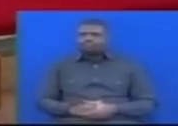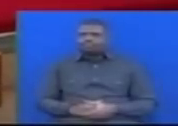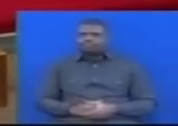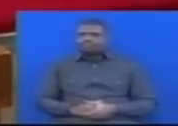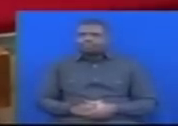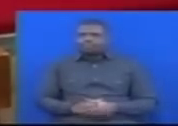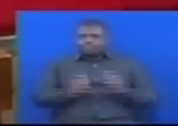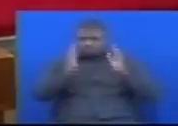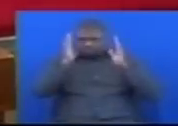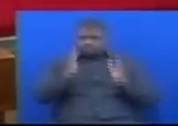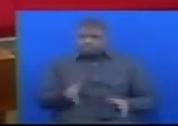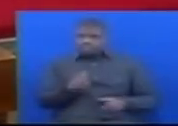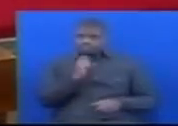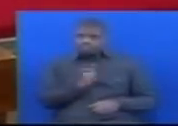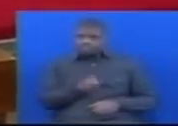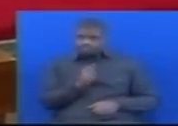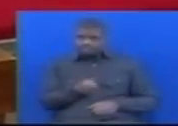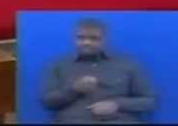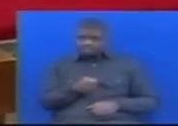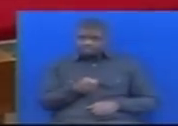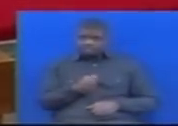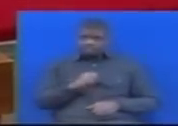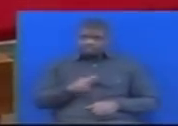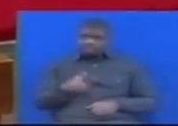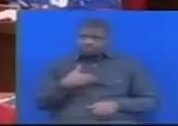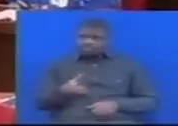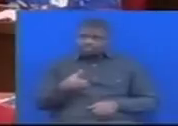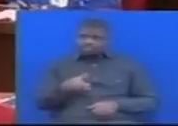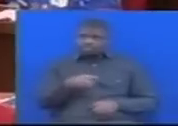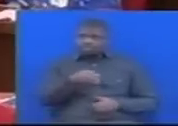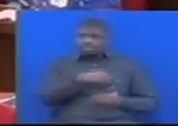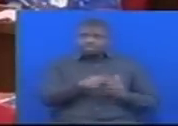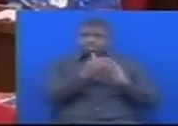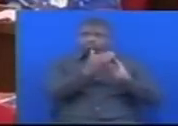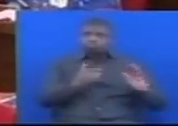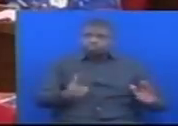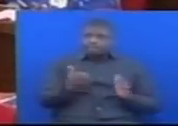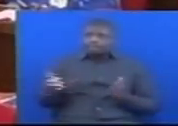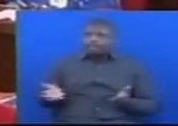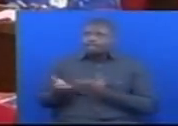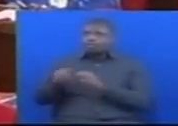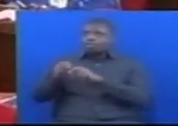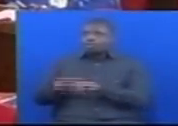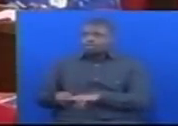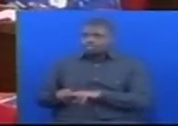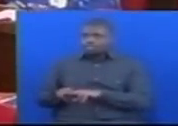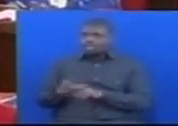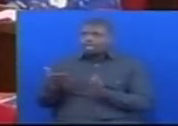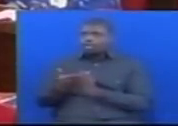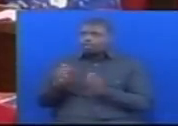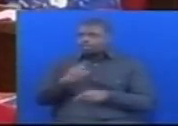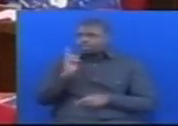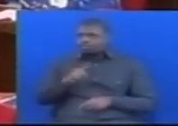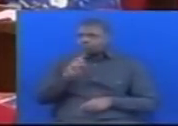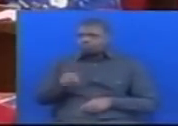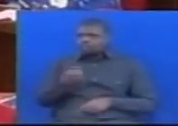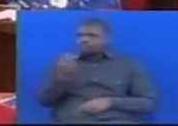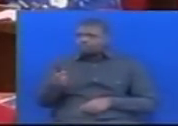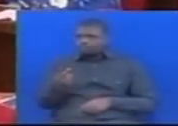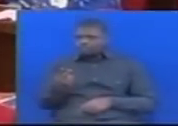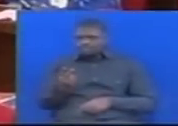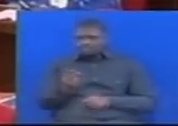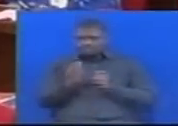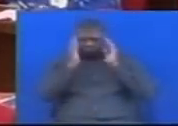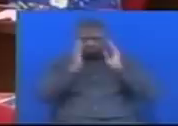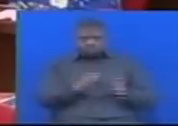Mheshimiwa Speaker, kwa niaba ya Waziri wa Ardhi, Nyumba na Maendeleo ya Makazi, naomba nijibu maswali mawili ya nyongeza ya Mheshimiwa